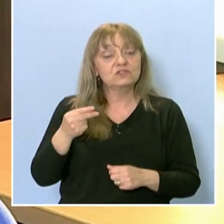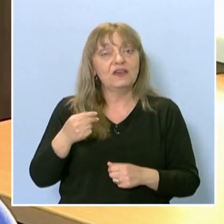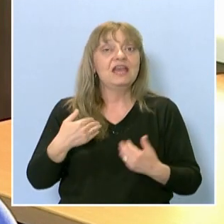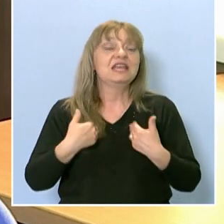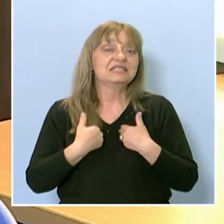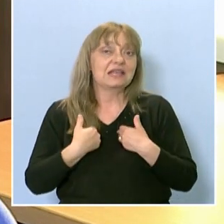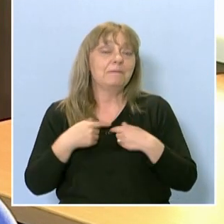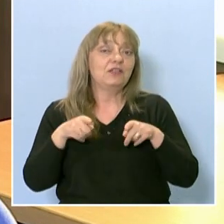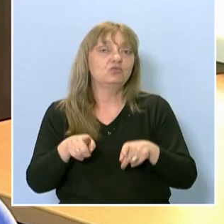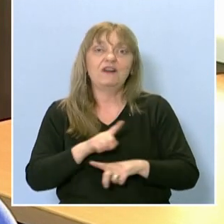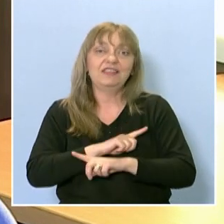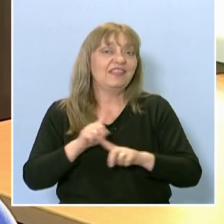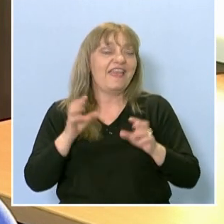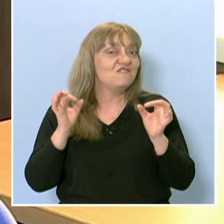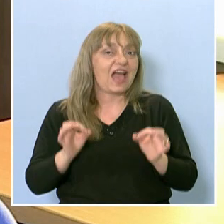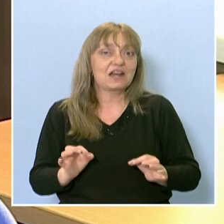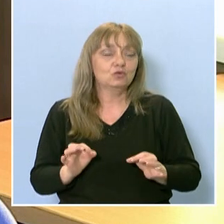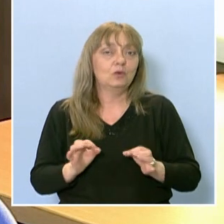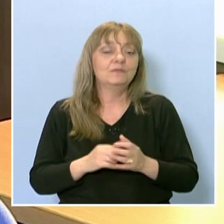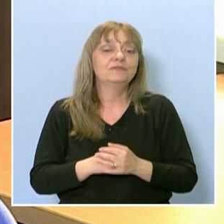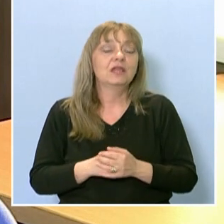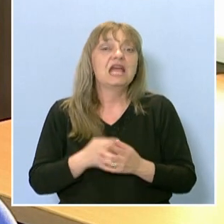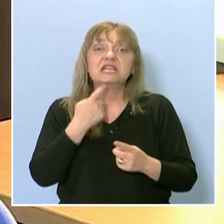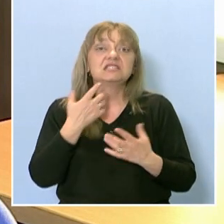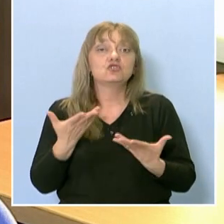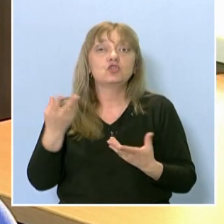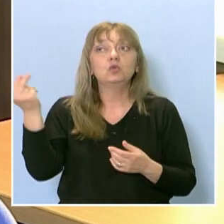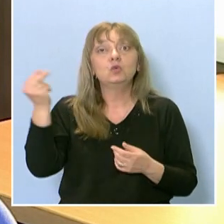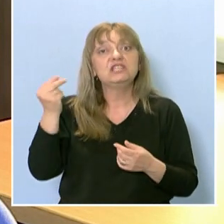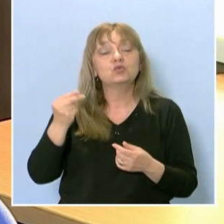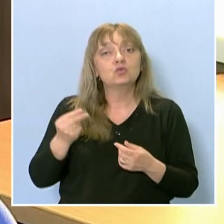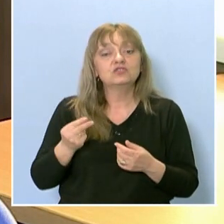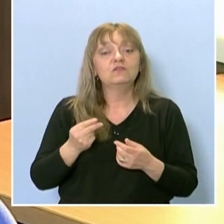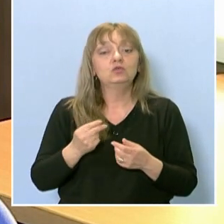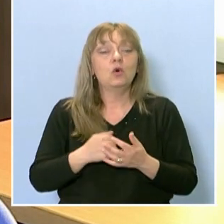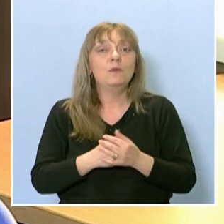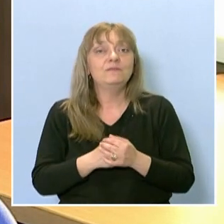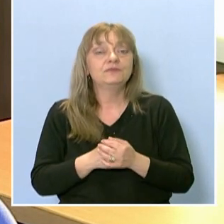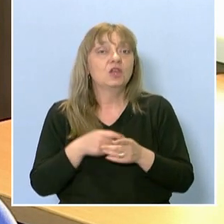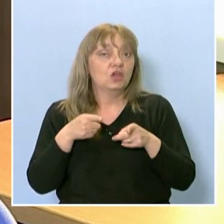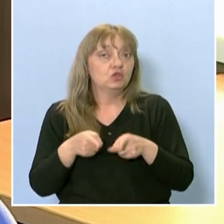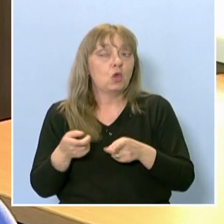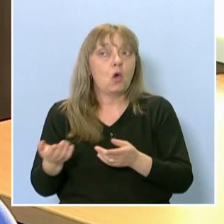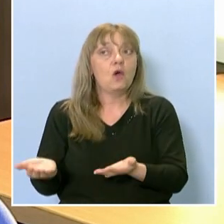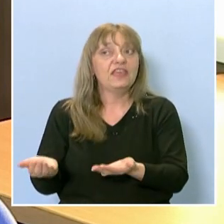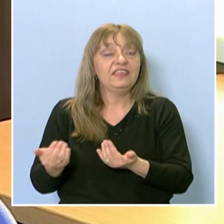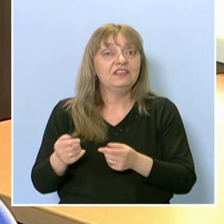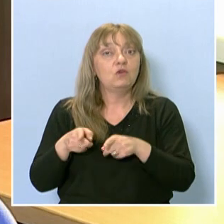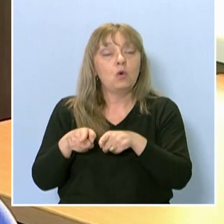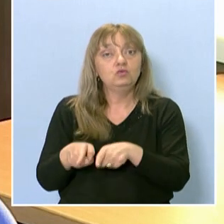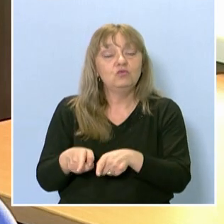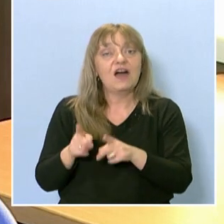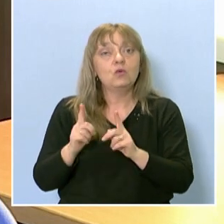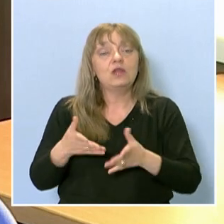това не е вярно, защото изкуството е... То идва от това, което иска